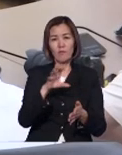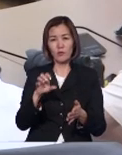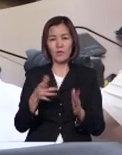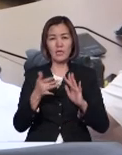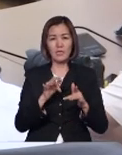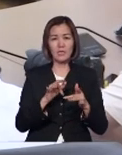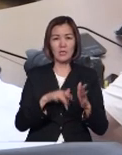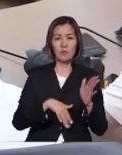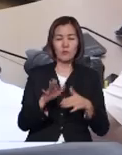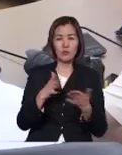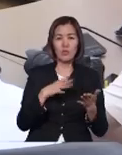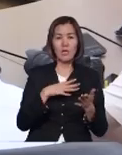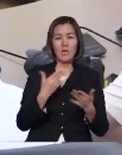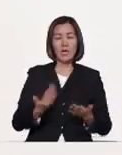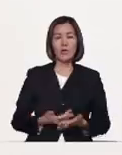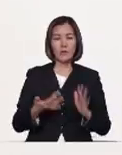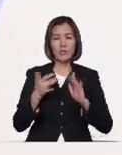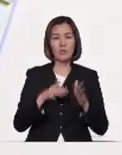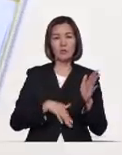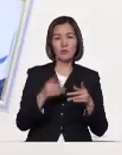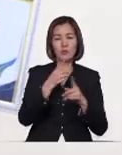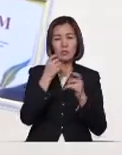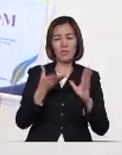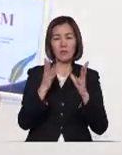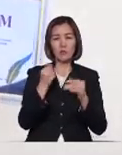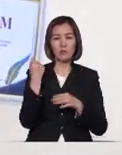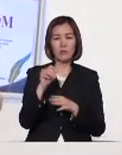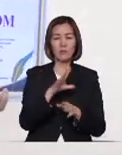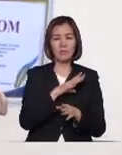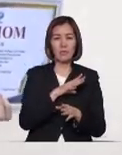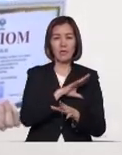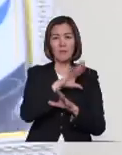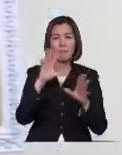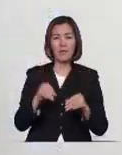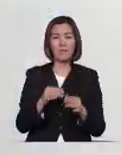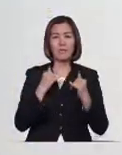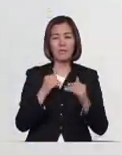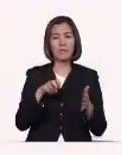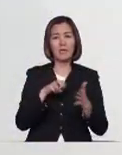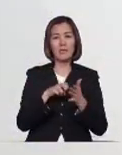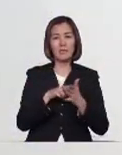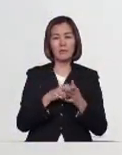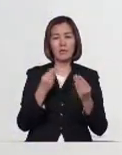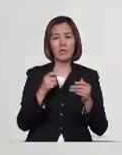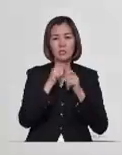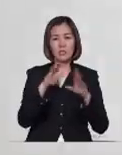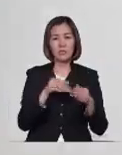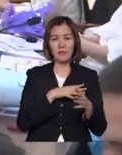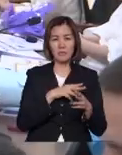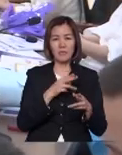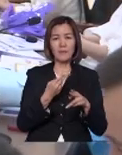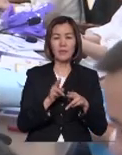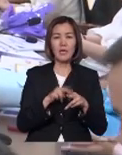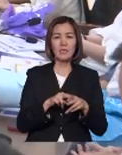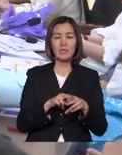интернет бақтағы үздік материал, әлеуметтік желідегі үздік жарияланым бойынша жеңімпаздар. Барлығына арнайы алғыс хат пен ақшалай сыйлықтар